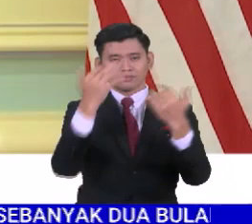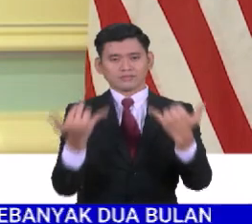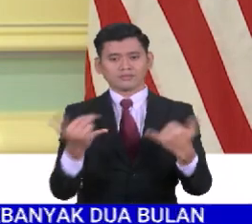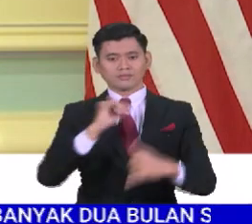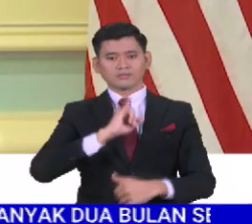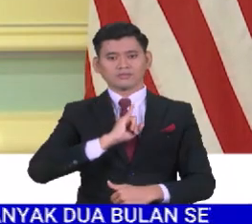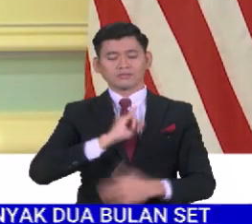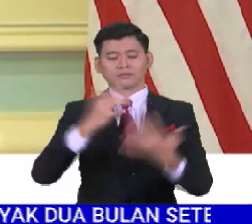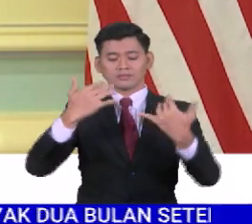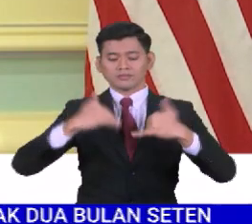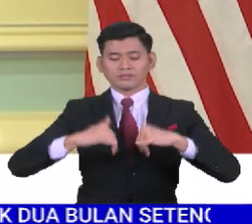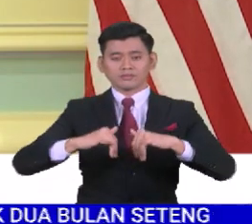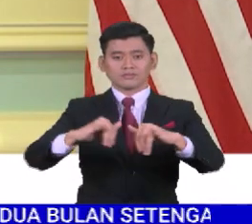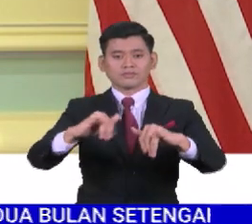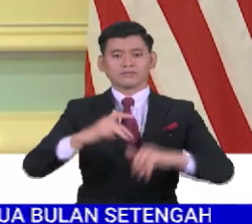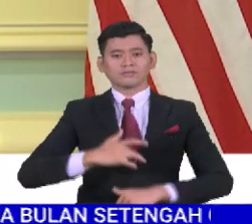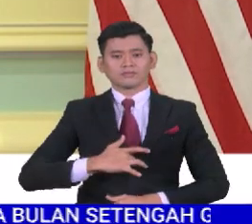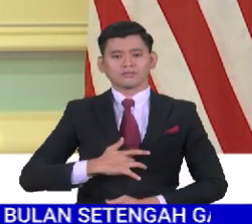merasa